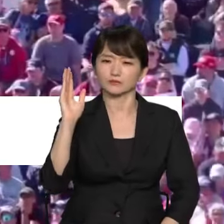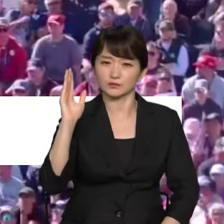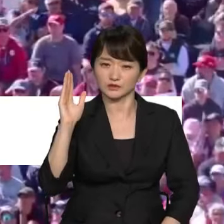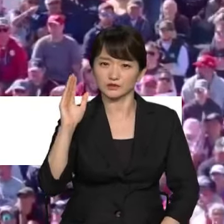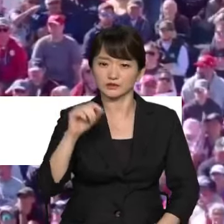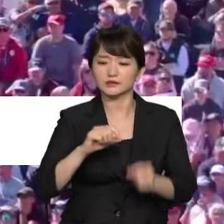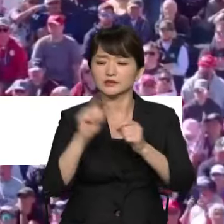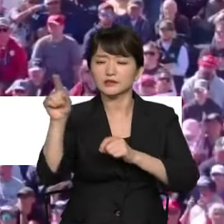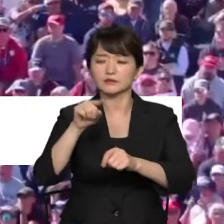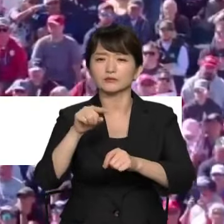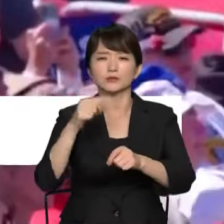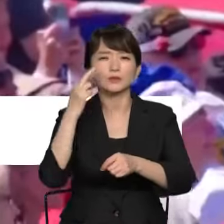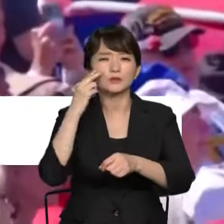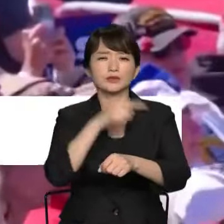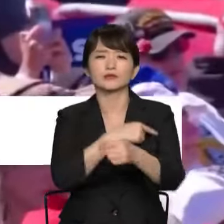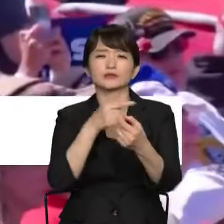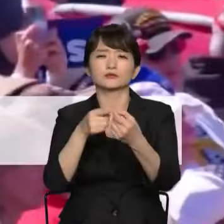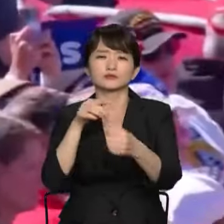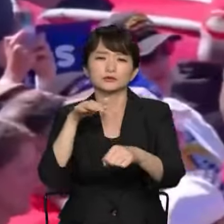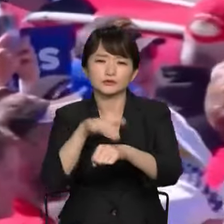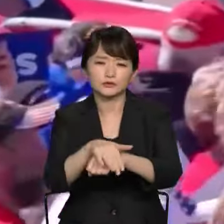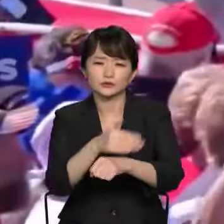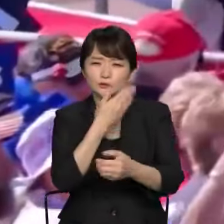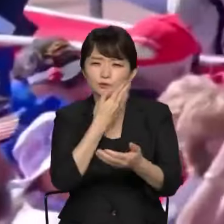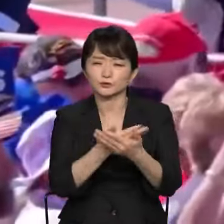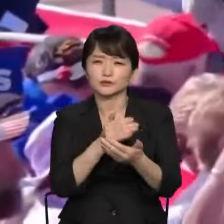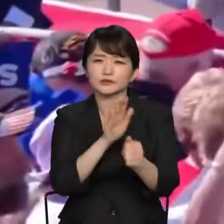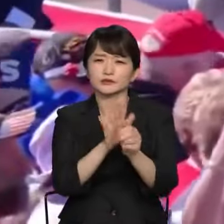강조하며 핵심 지을 결집시키는